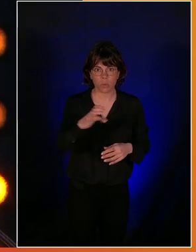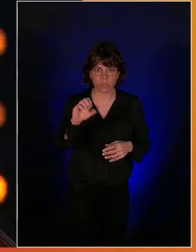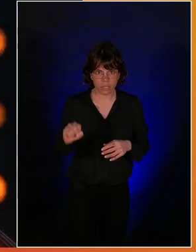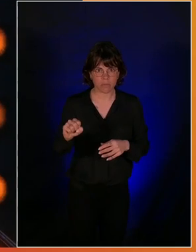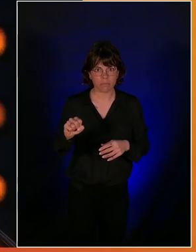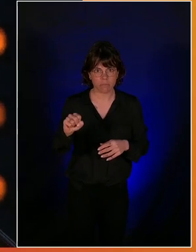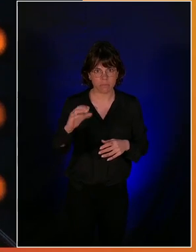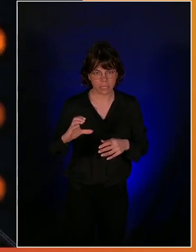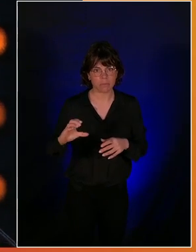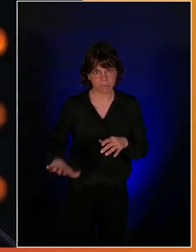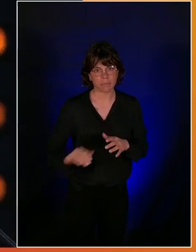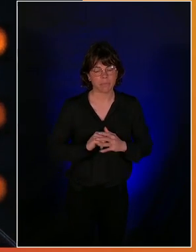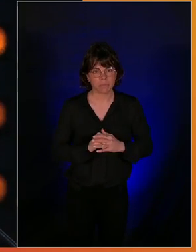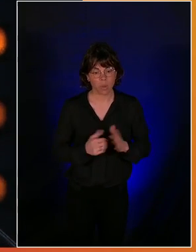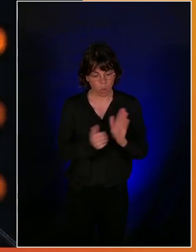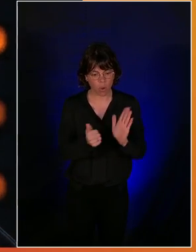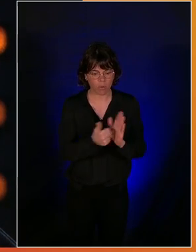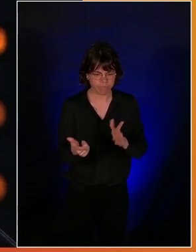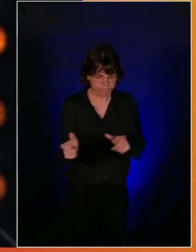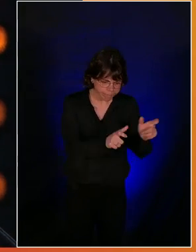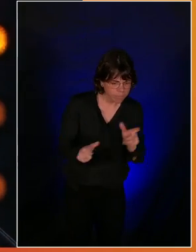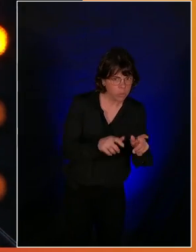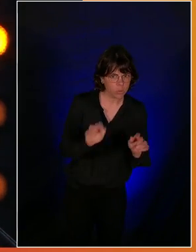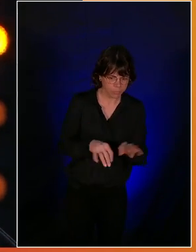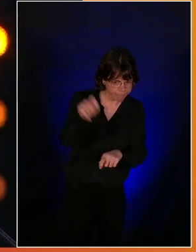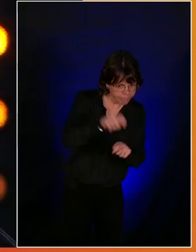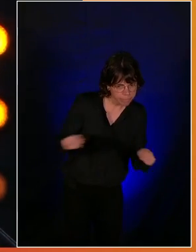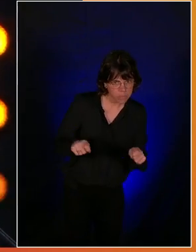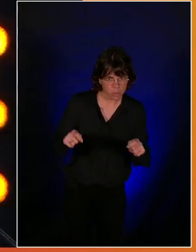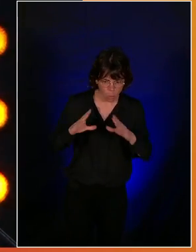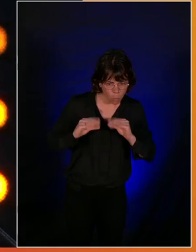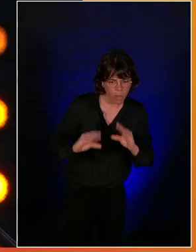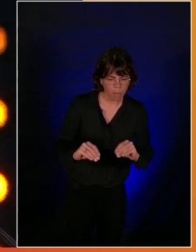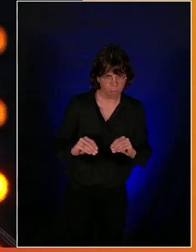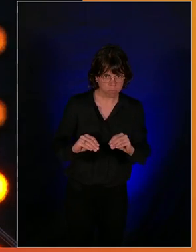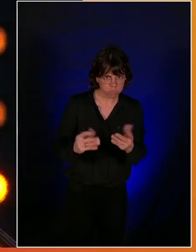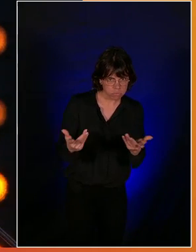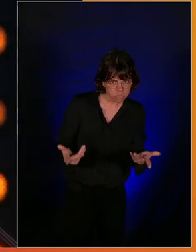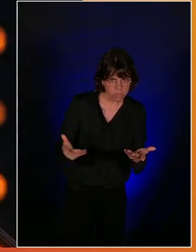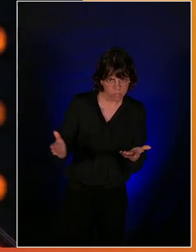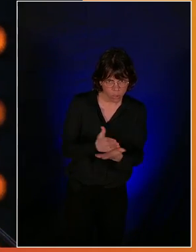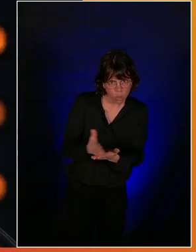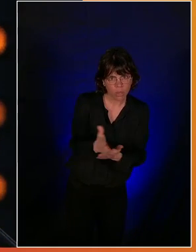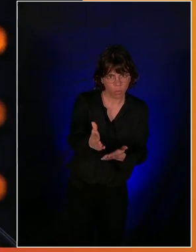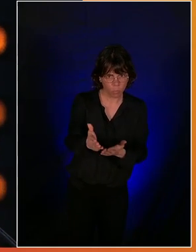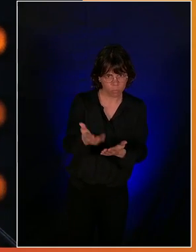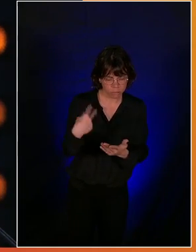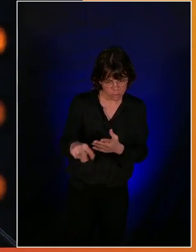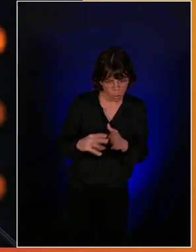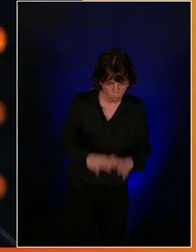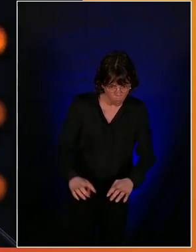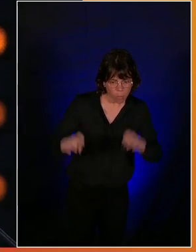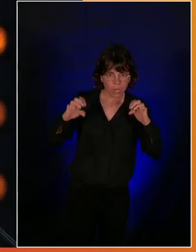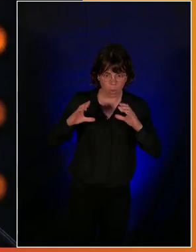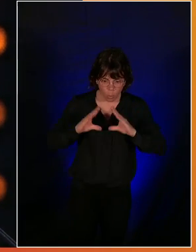est bien sûr de contrôler mais aussi d'évaluer l'application des organisations des orientations pardon du Congrès